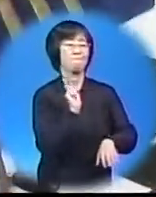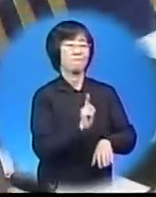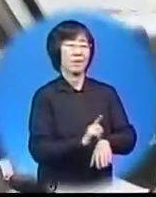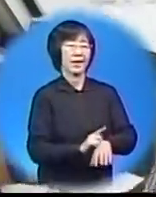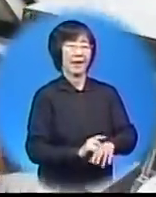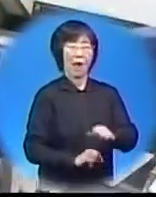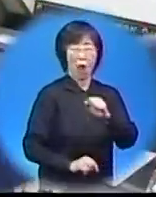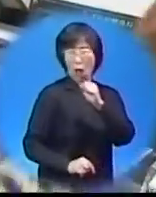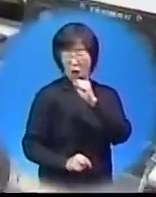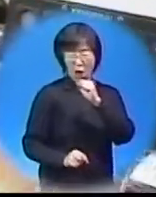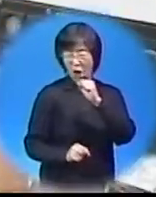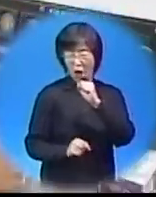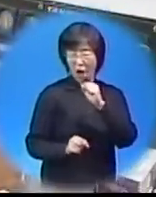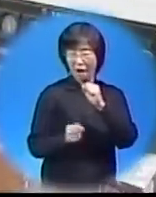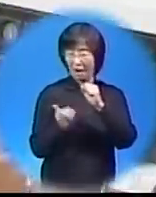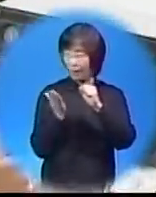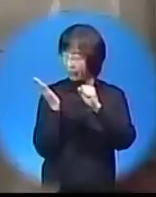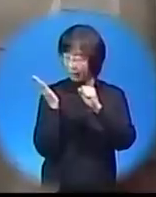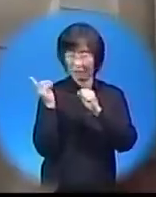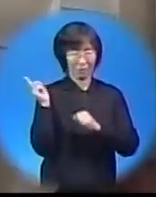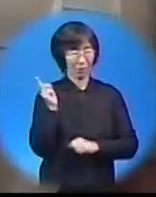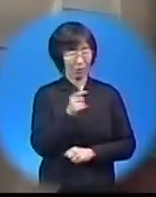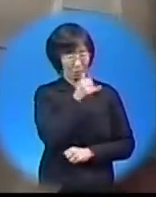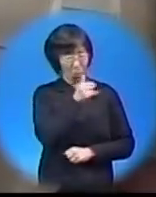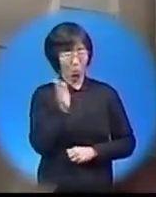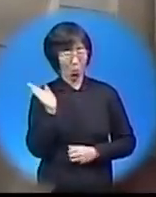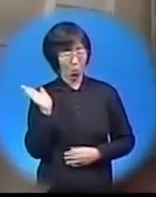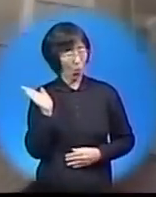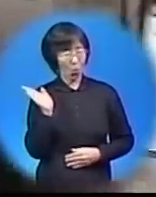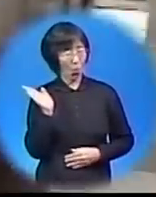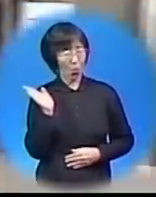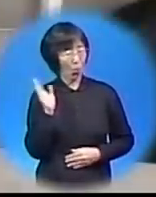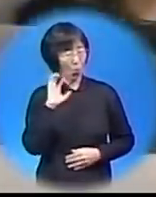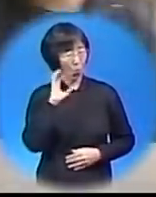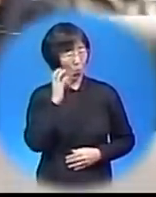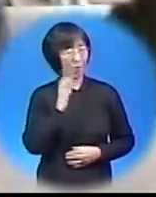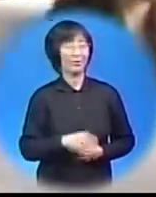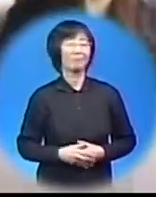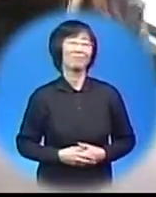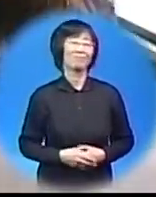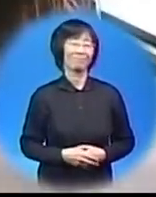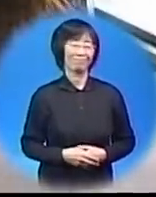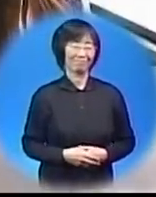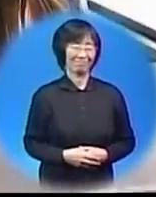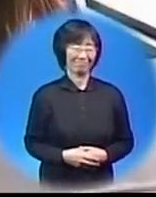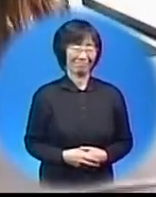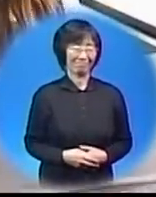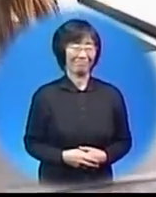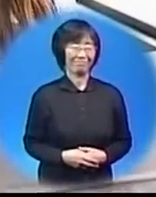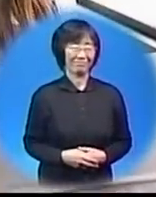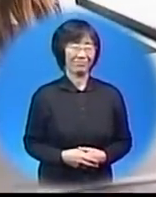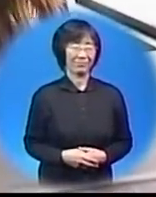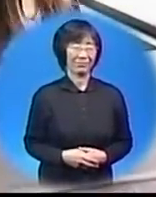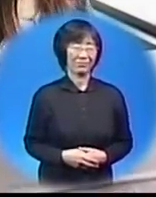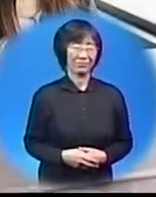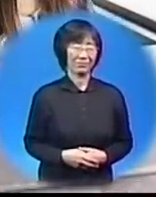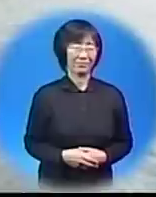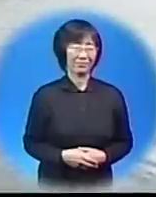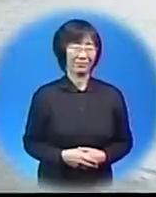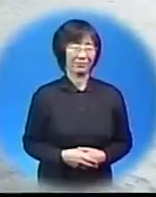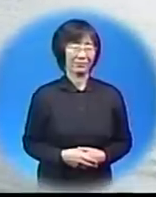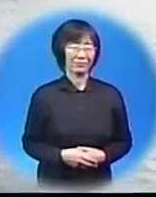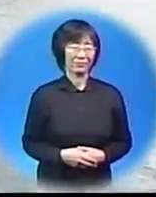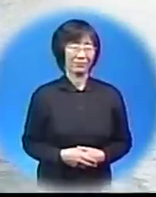でも難なく船を操縦しながら案内のアナウンスまでこなしてしまうすごい船長さんです。 これからご案